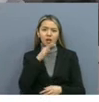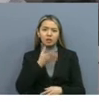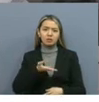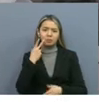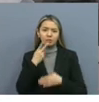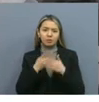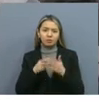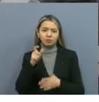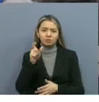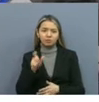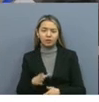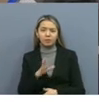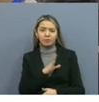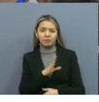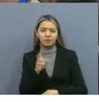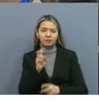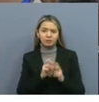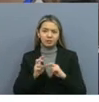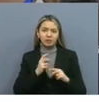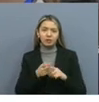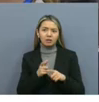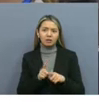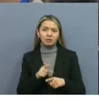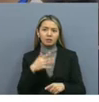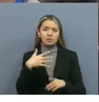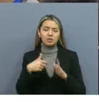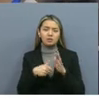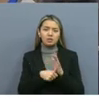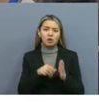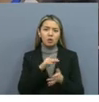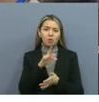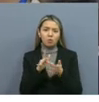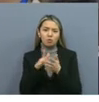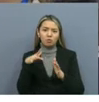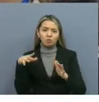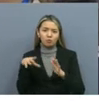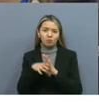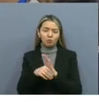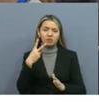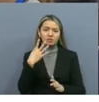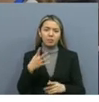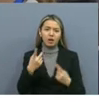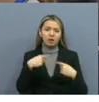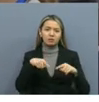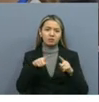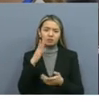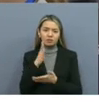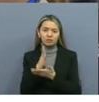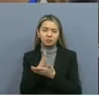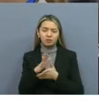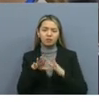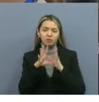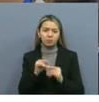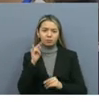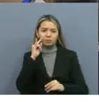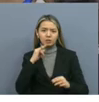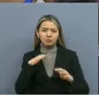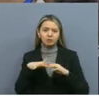адамды іздегенде кездер болды. Бұл қозғалысқа 52 қала кіреді. Барлығы 25 үйлестіруші бар. Жалпы Қазақстан